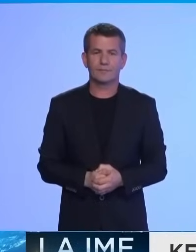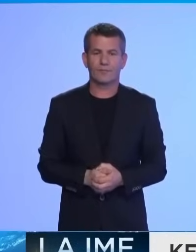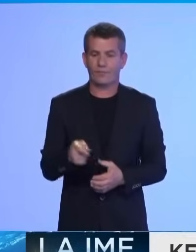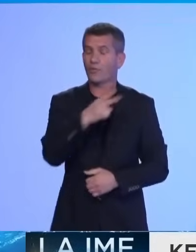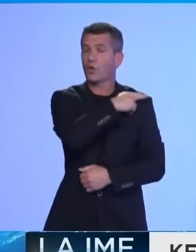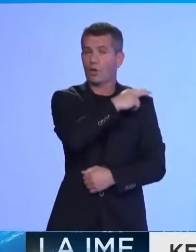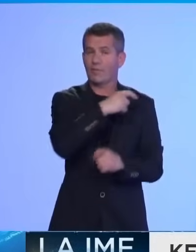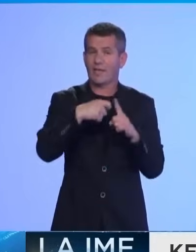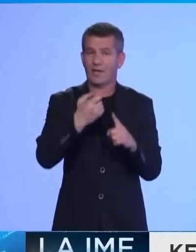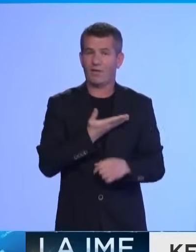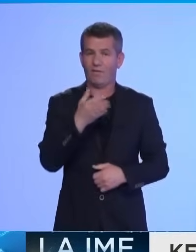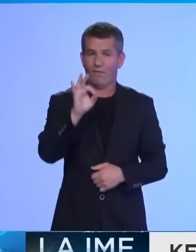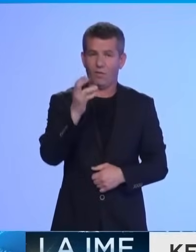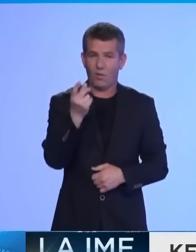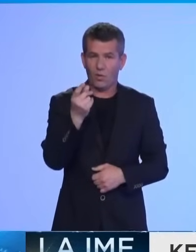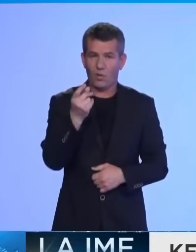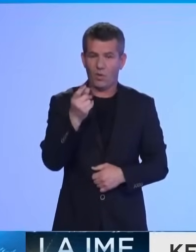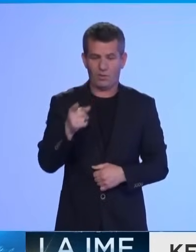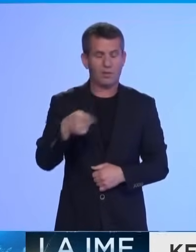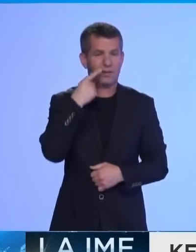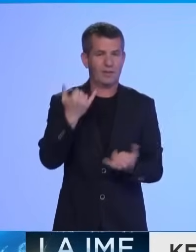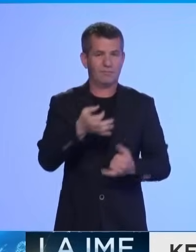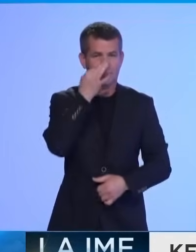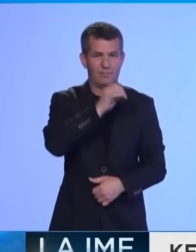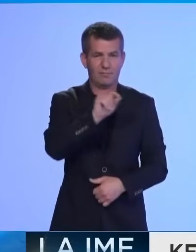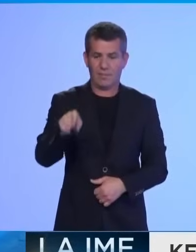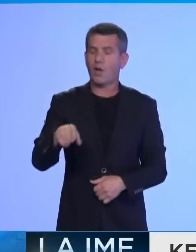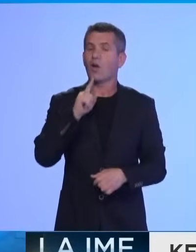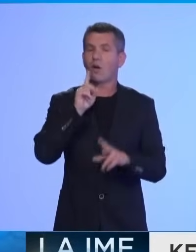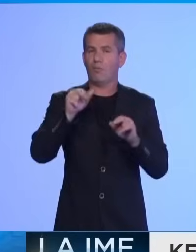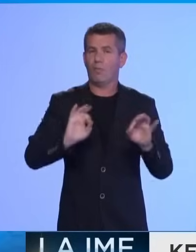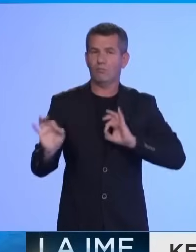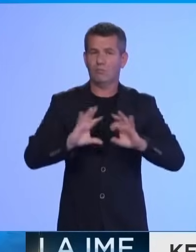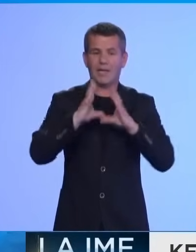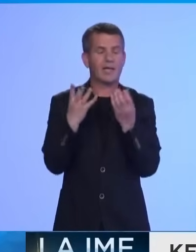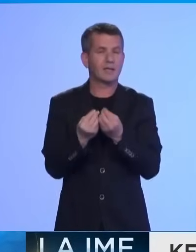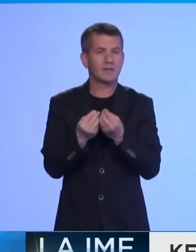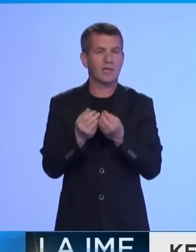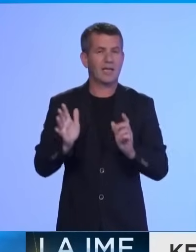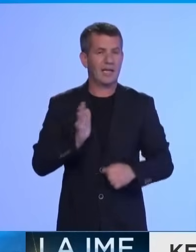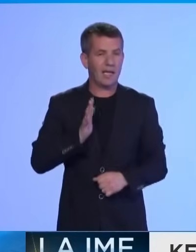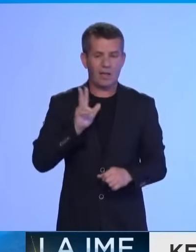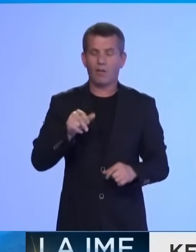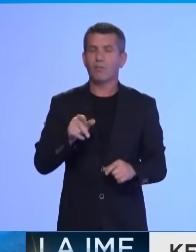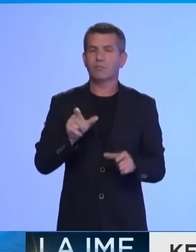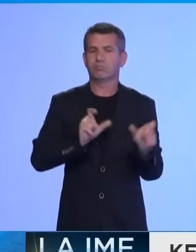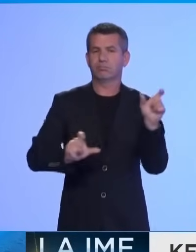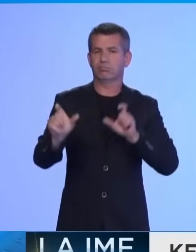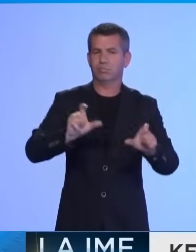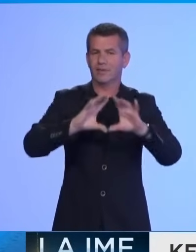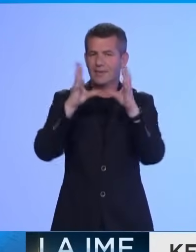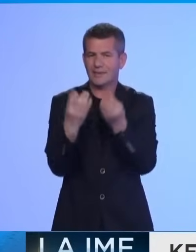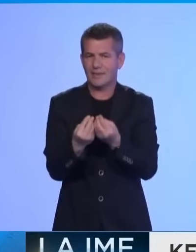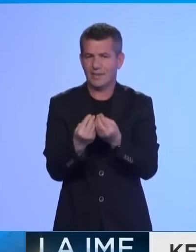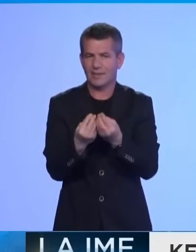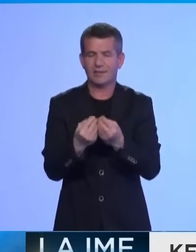Komandanti i KFOR-it, generali Ozkan Ulutash, ka bërë të ditur se kjo forcë është e gatshme për parandalimin e çfarëdo rreziku që do të mund të ndikonte në situatën